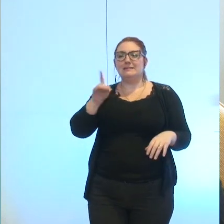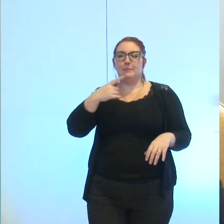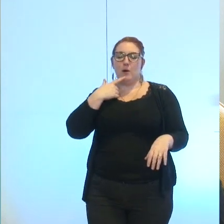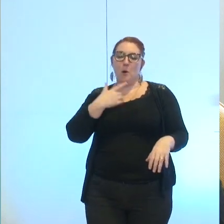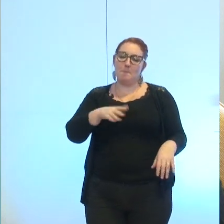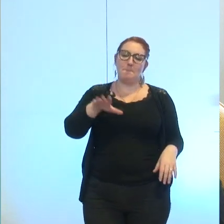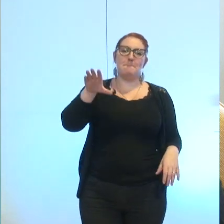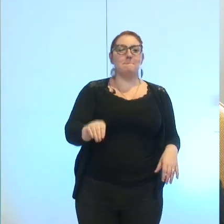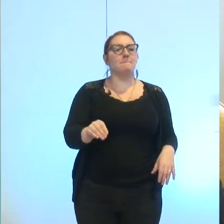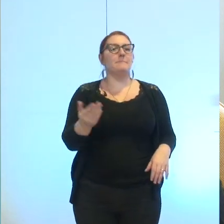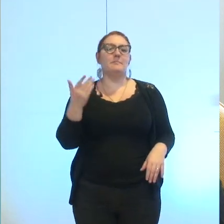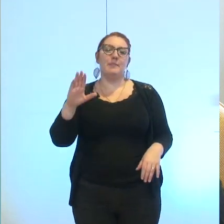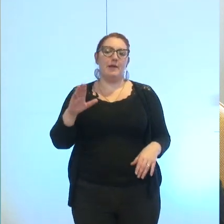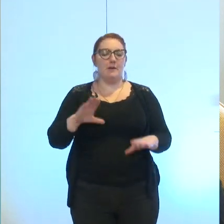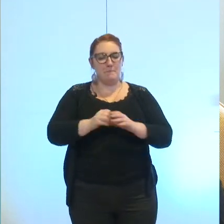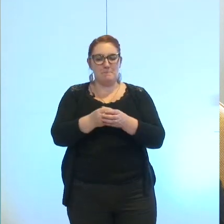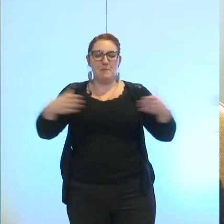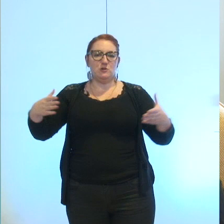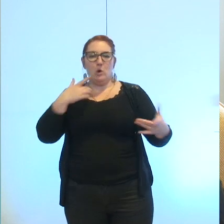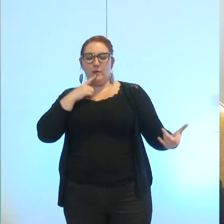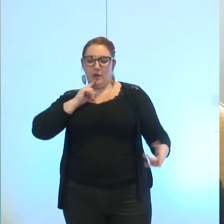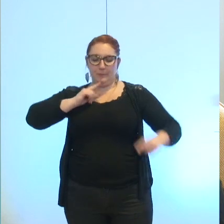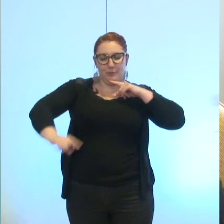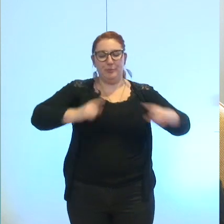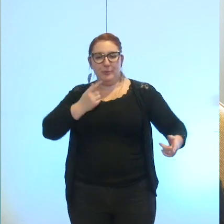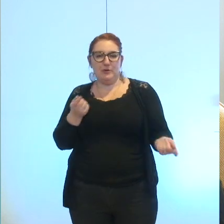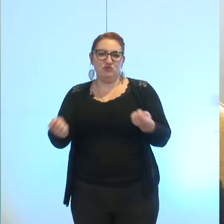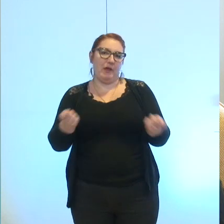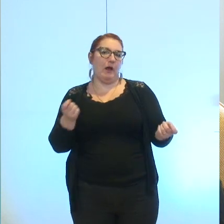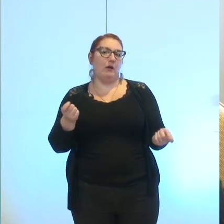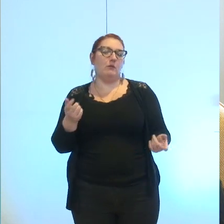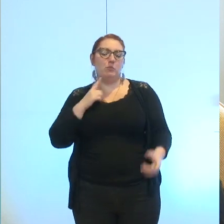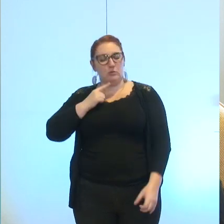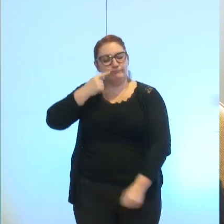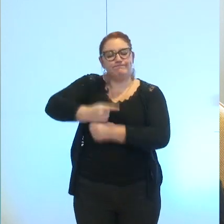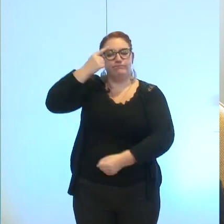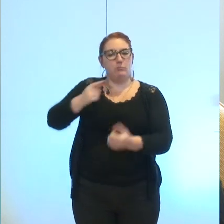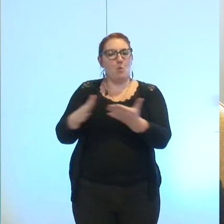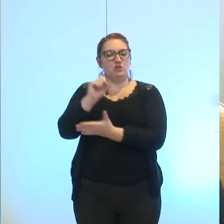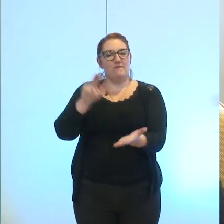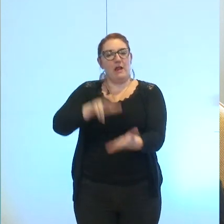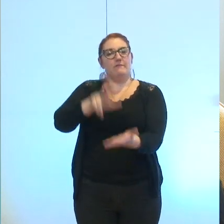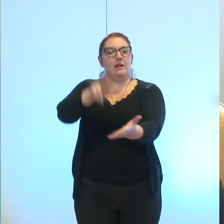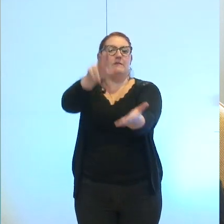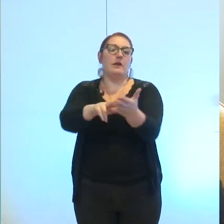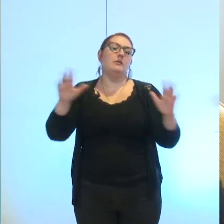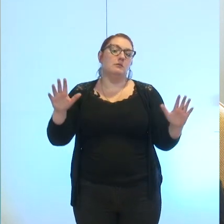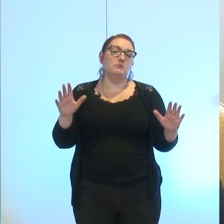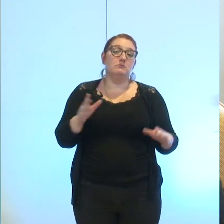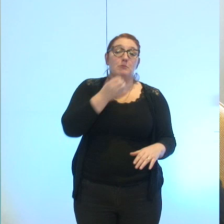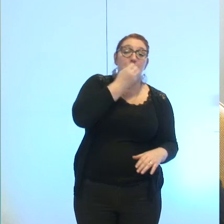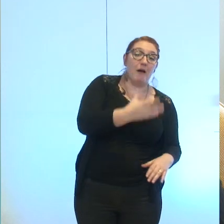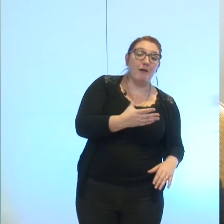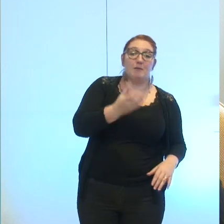majorité pour leur imposer à tort ou à raison un certain nombre de projets alors je crois qu'il faut aujourd'hui regarder